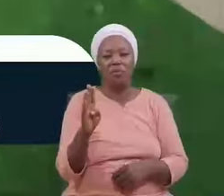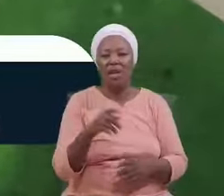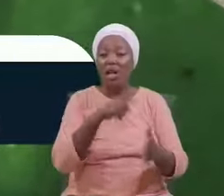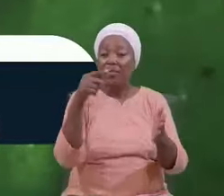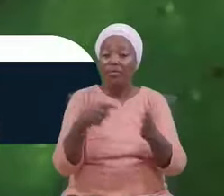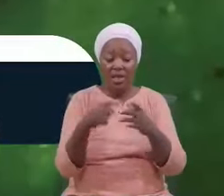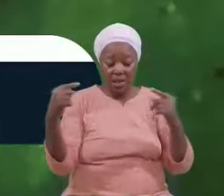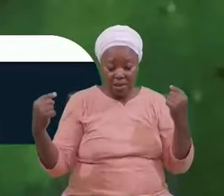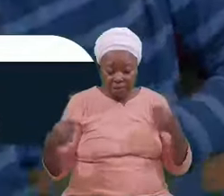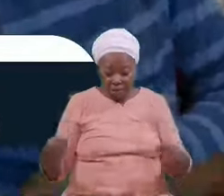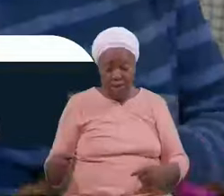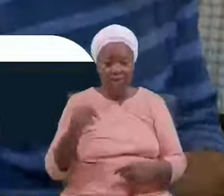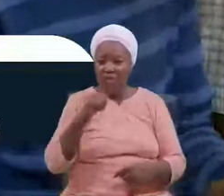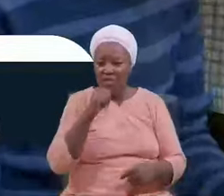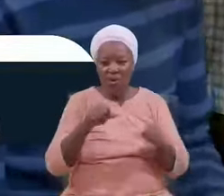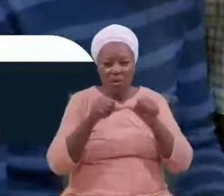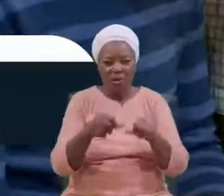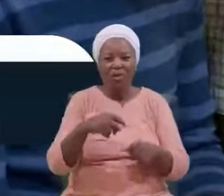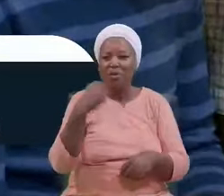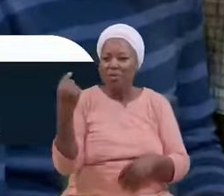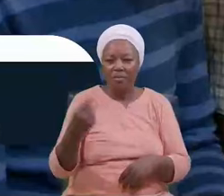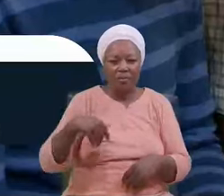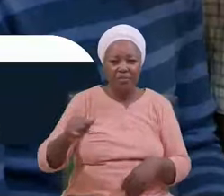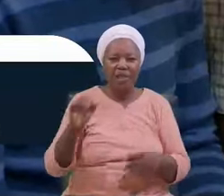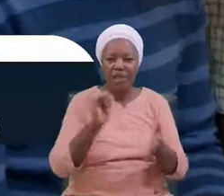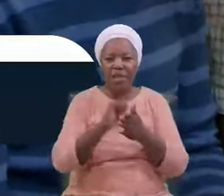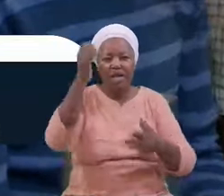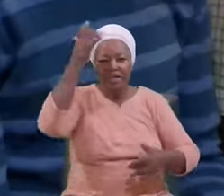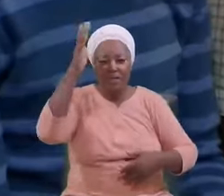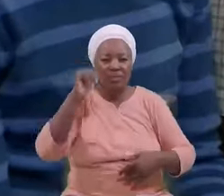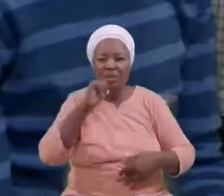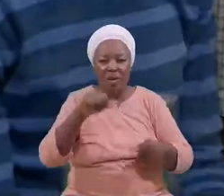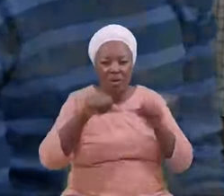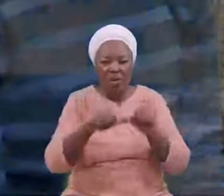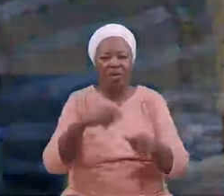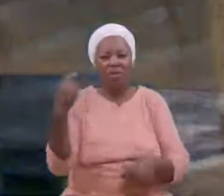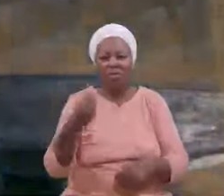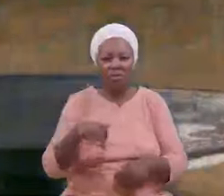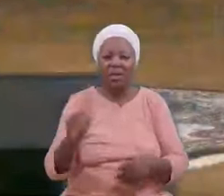toujours. Cette maladie ne va pas continuer pour toujours. Cette pauvreté ne va pas